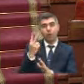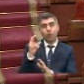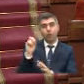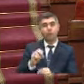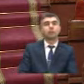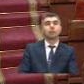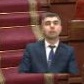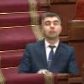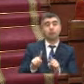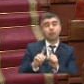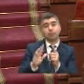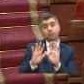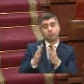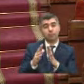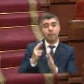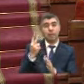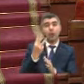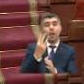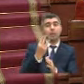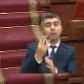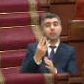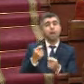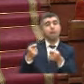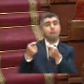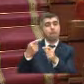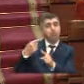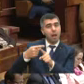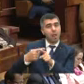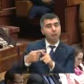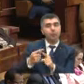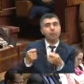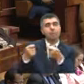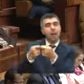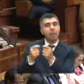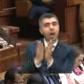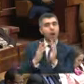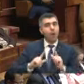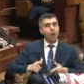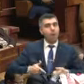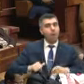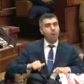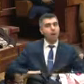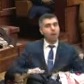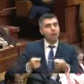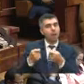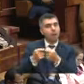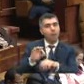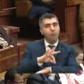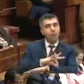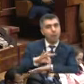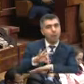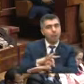2017-2020، يقترب أو ينايز 32% أيضا، وهذا مجهود كبير لتعزيز الموارد البشرية من جهة وتعزيز